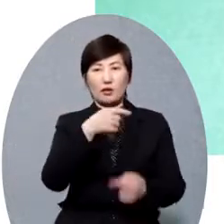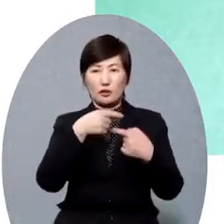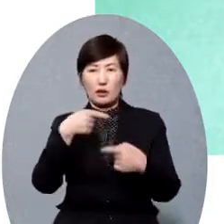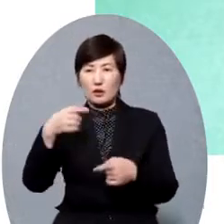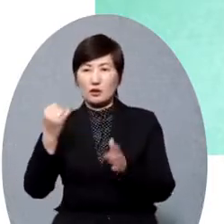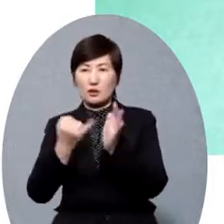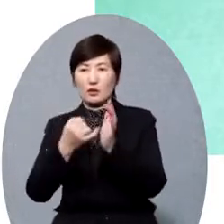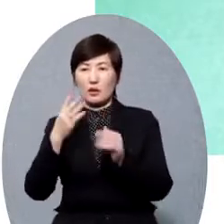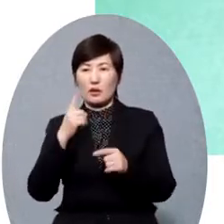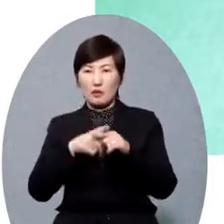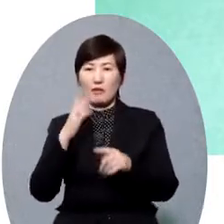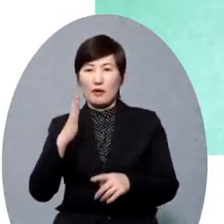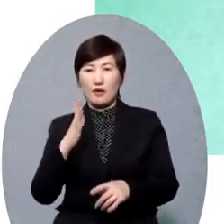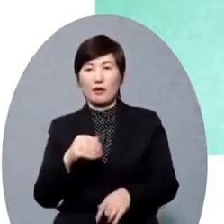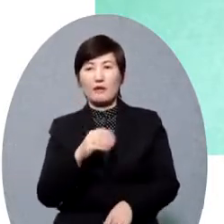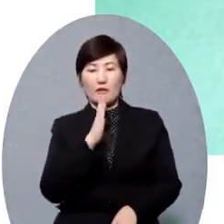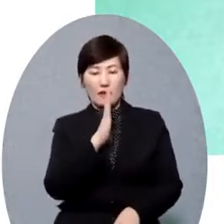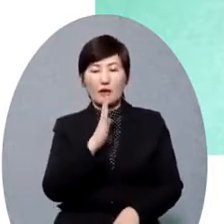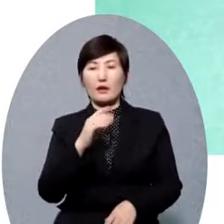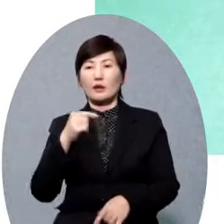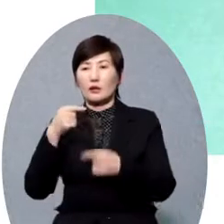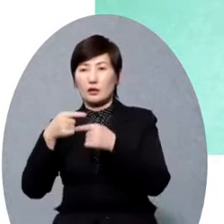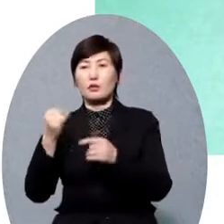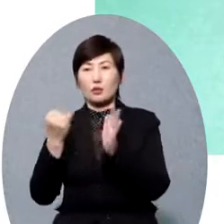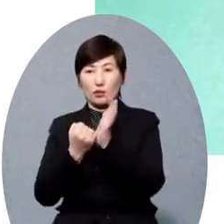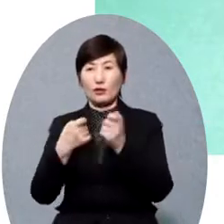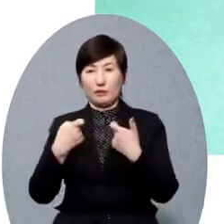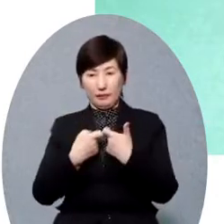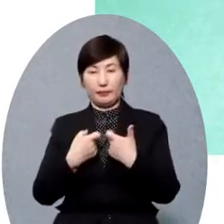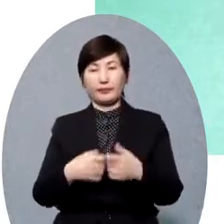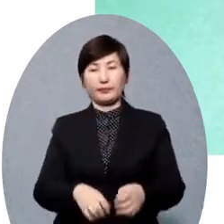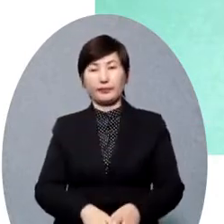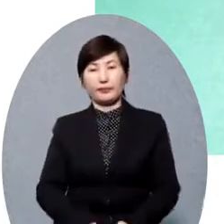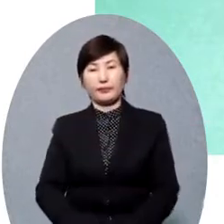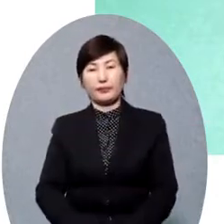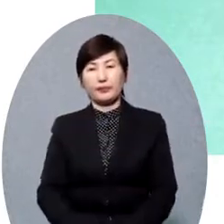тэнцүү хасах 6 нэмэх нь v буюу v тэнцүү 6 гарч ирж байна.